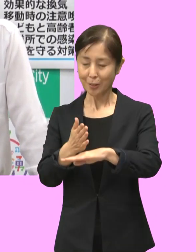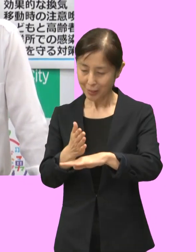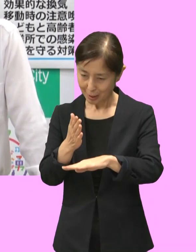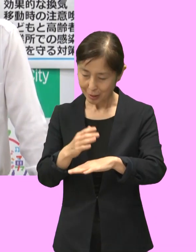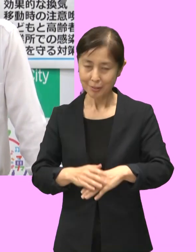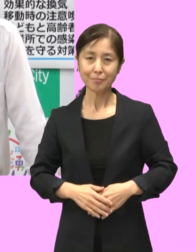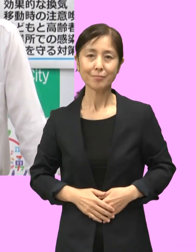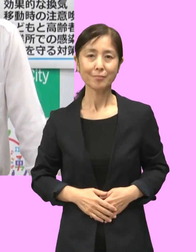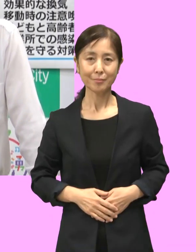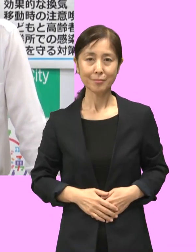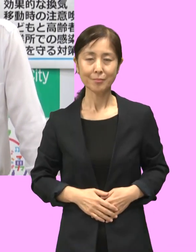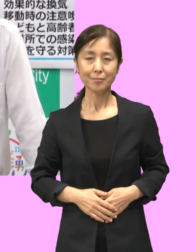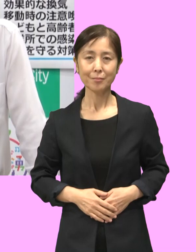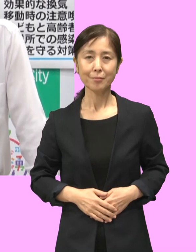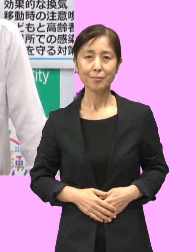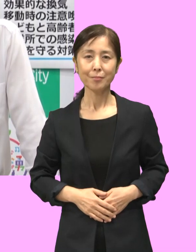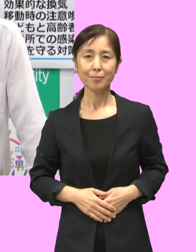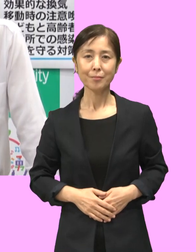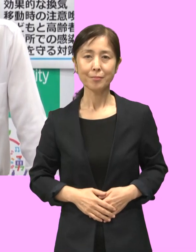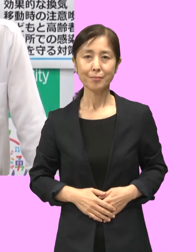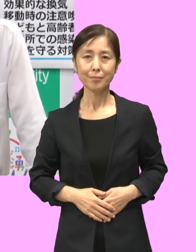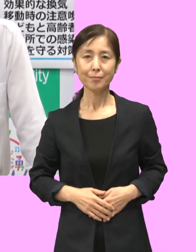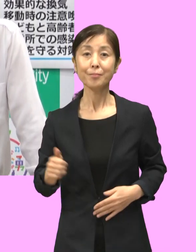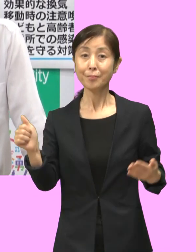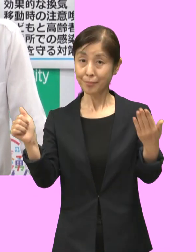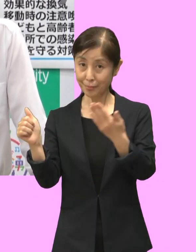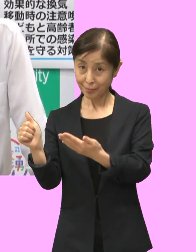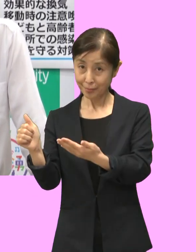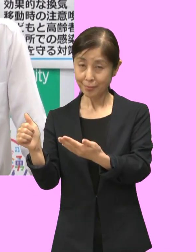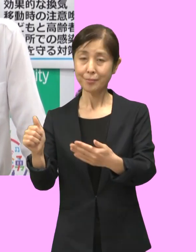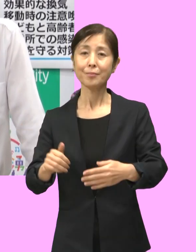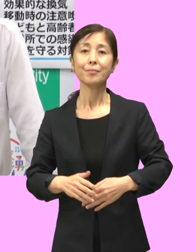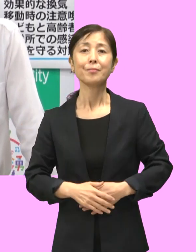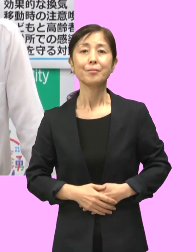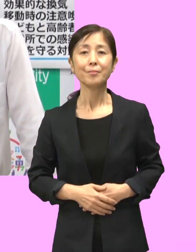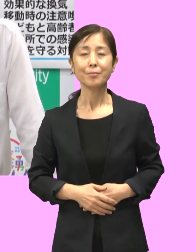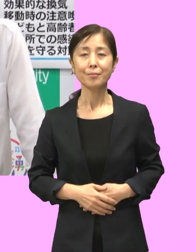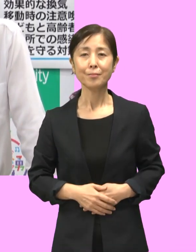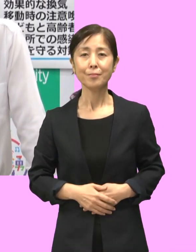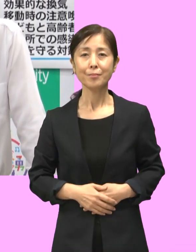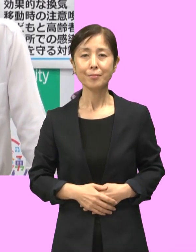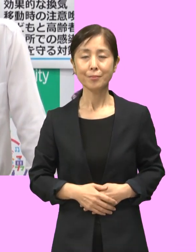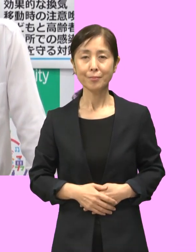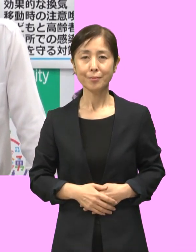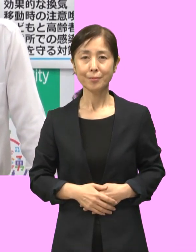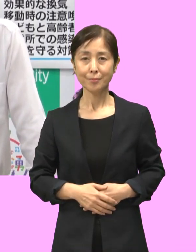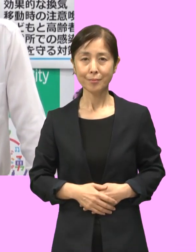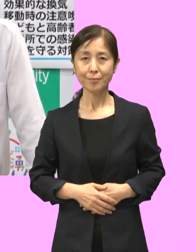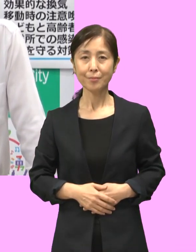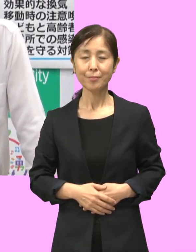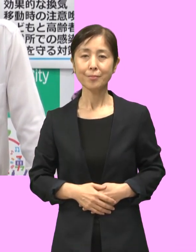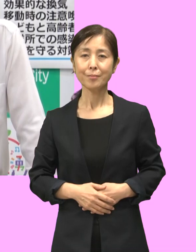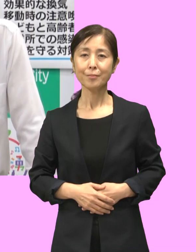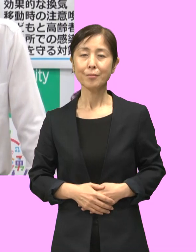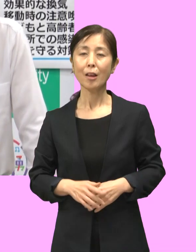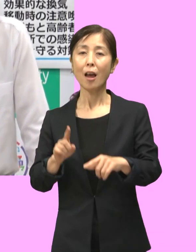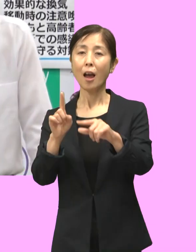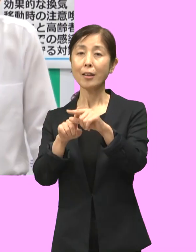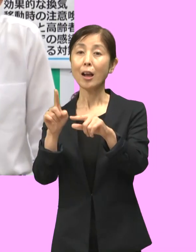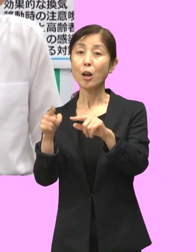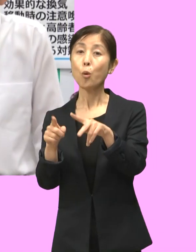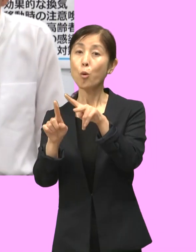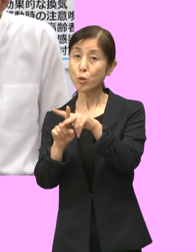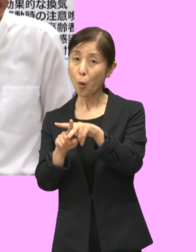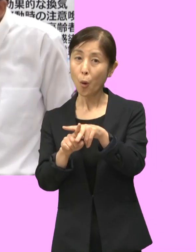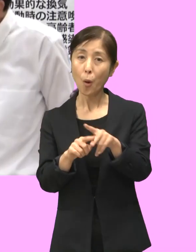他にございますか。建設工業長 福島建設工業新聞の原と申します。 はい、 中野小